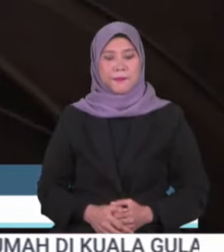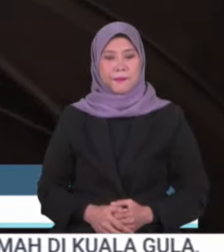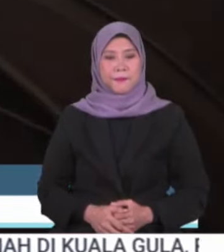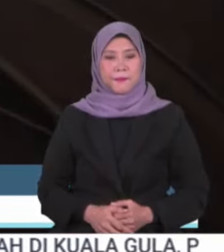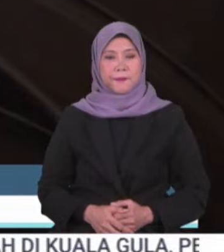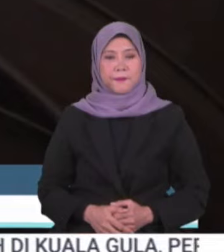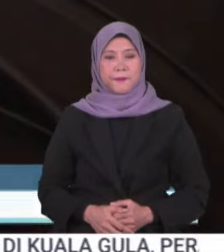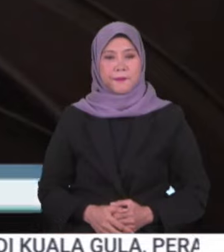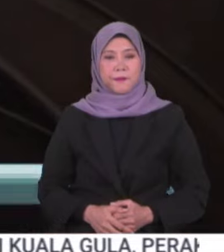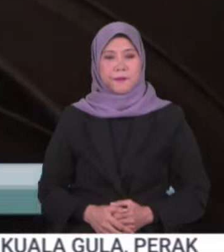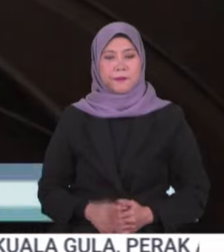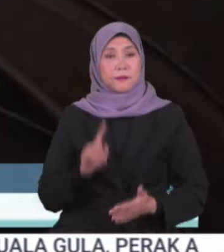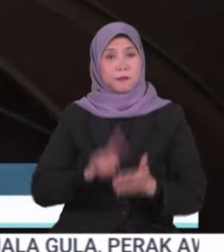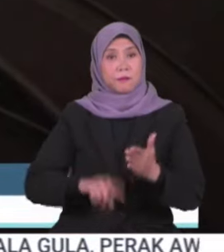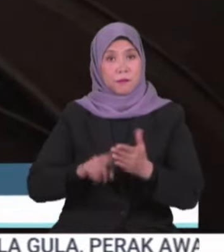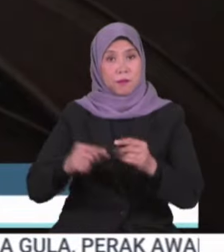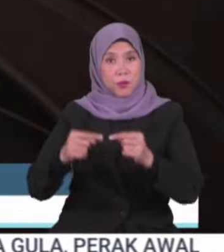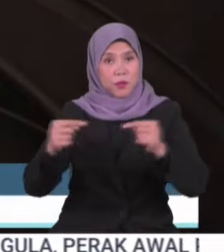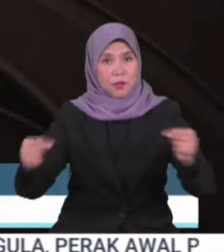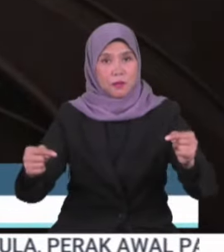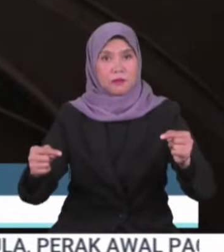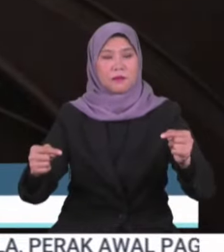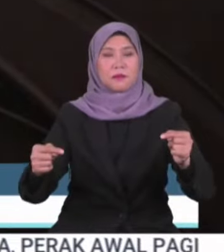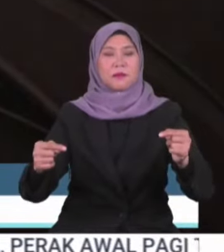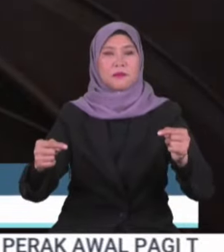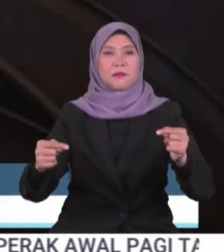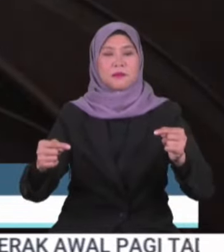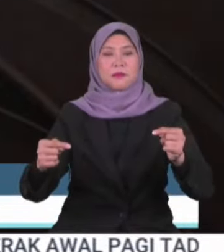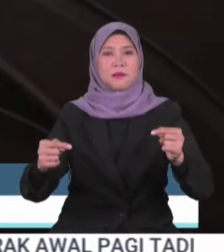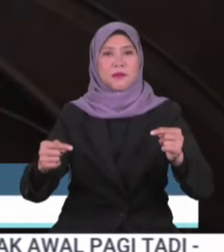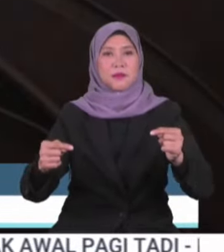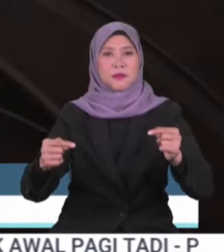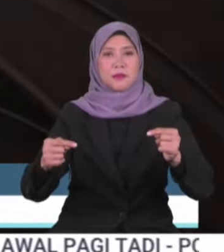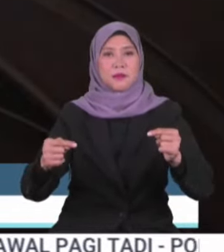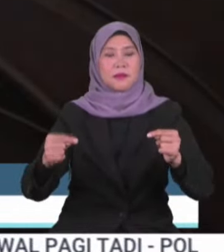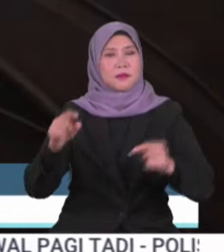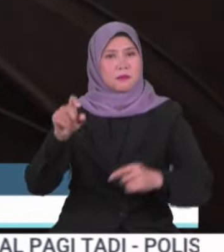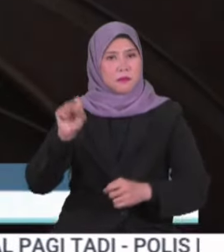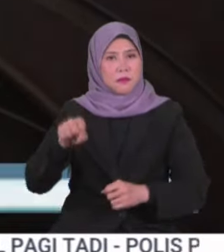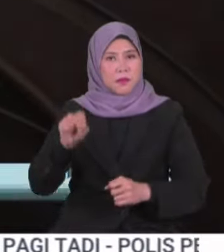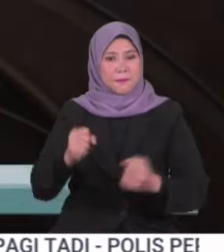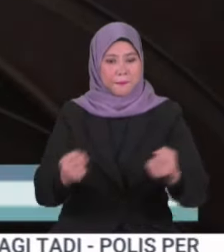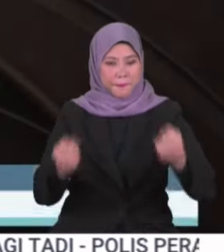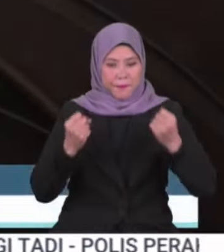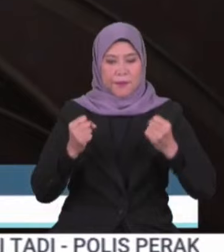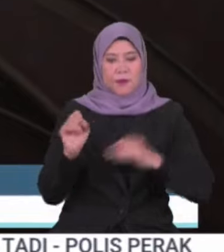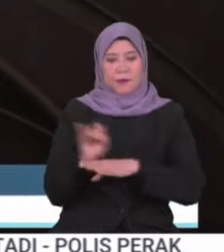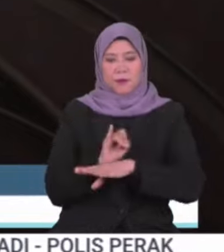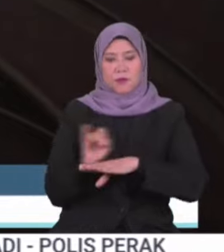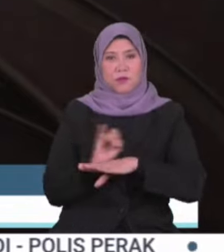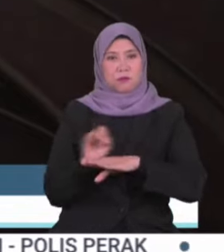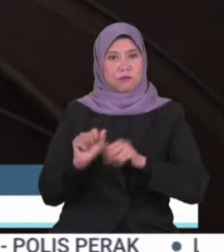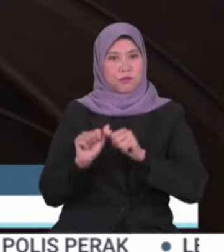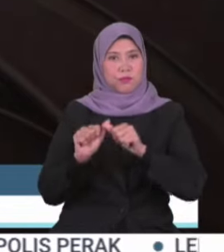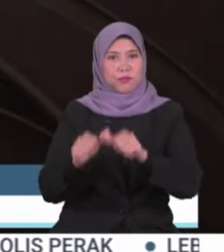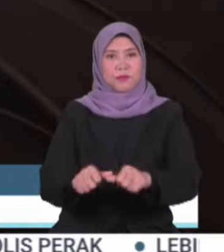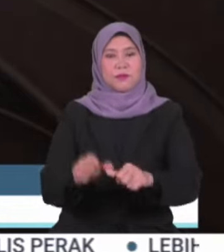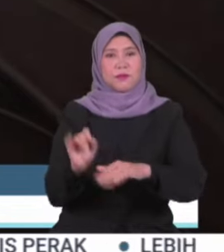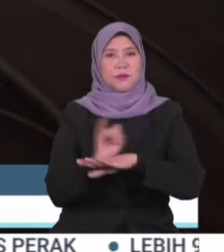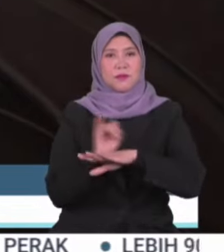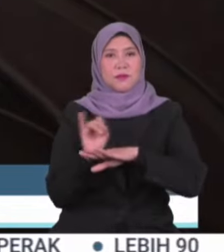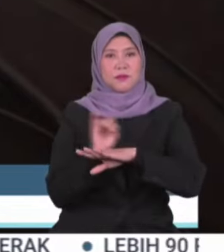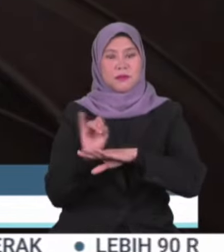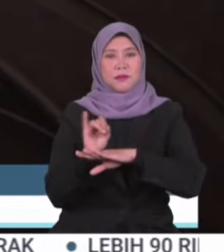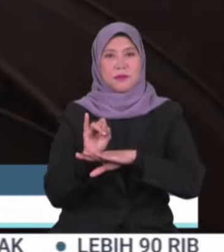apapun keputusan yang kita buat perlu mengambil kira kemampuan bagi industri sastinability mode industri